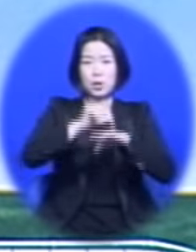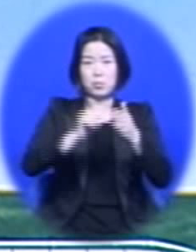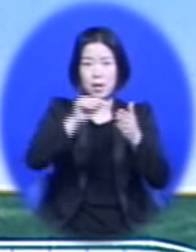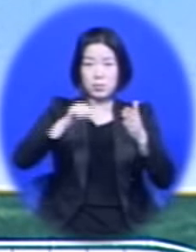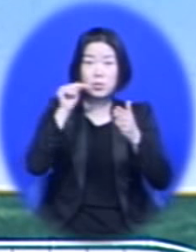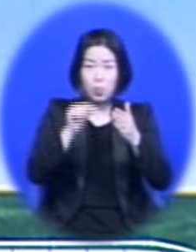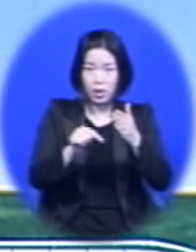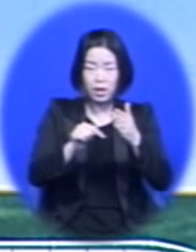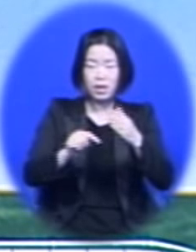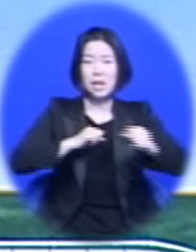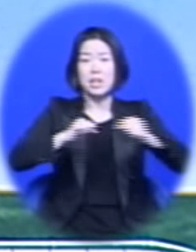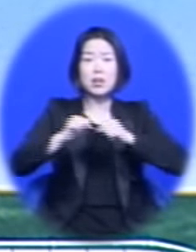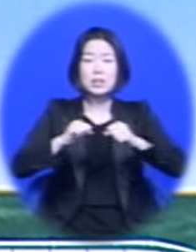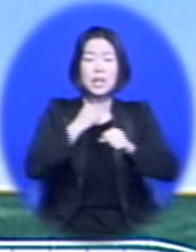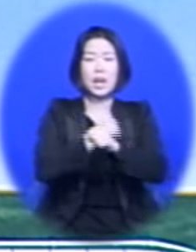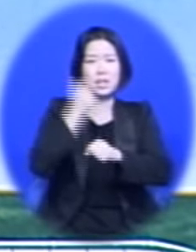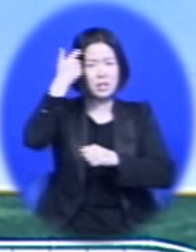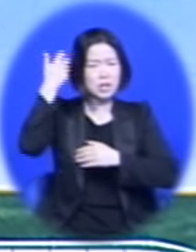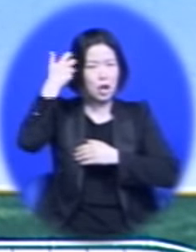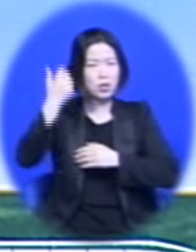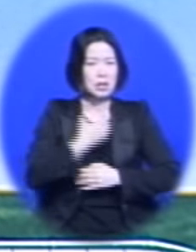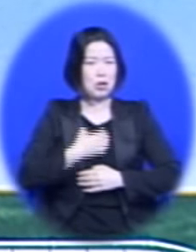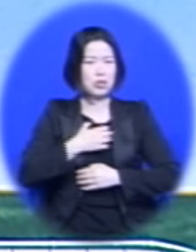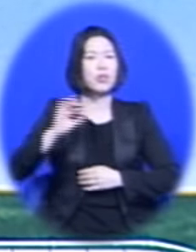속에 역사하는 영을 걱정해야 하는